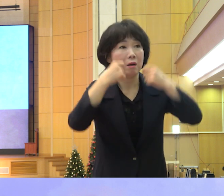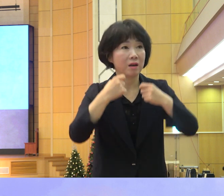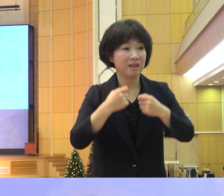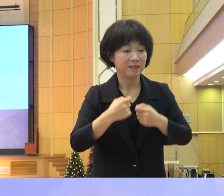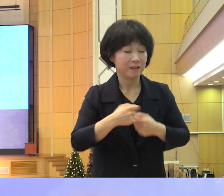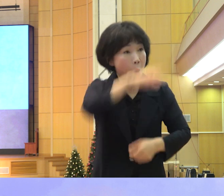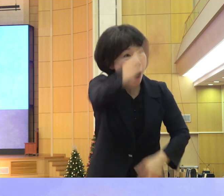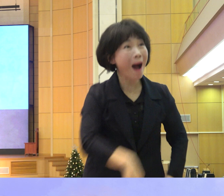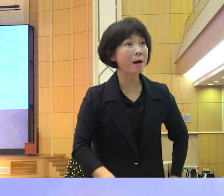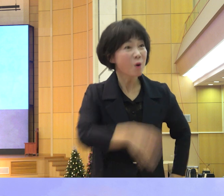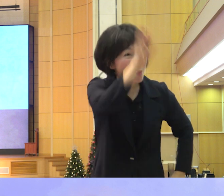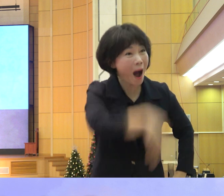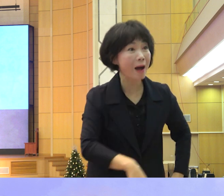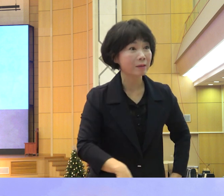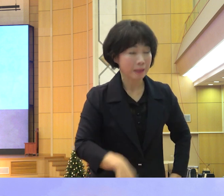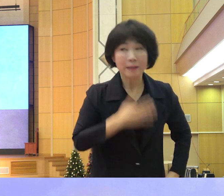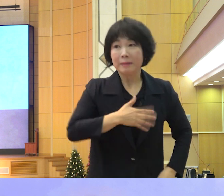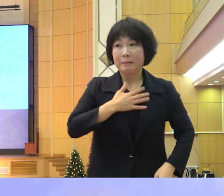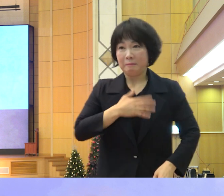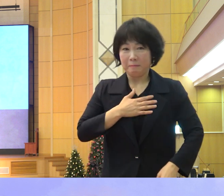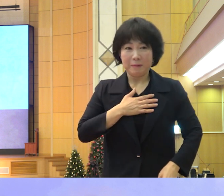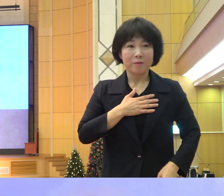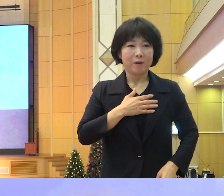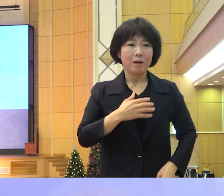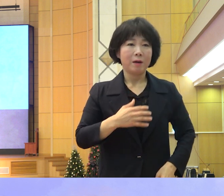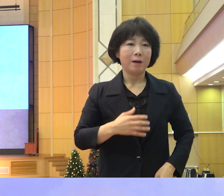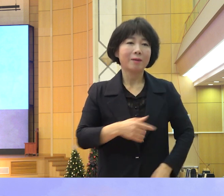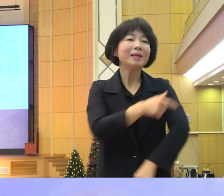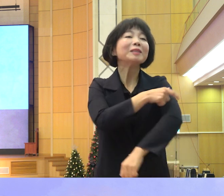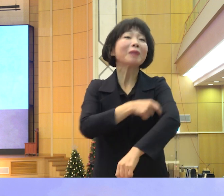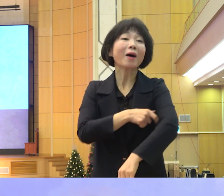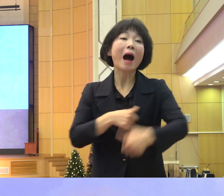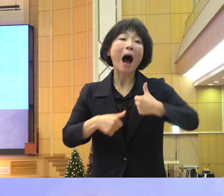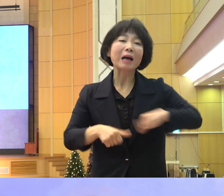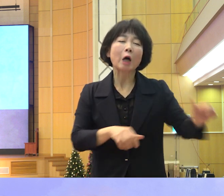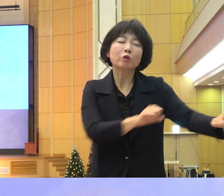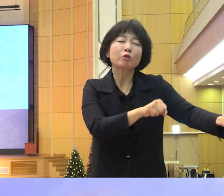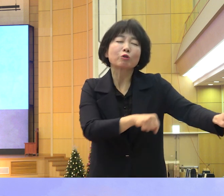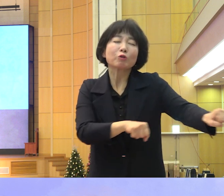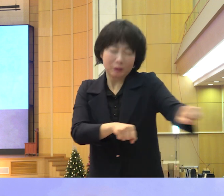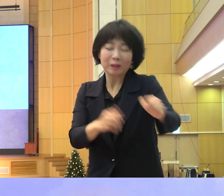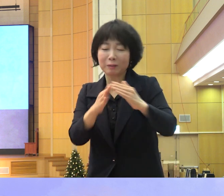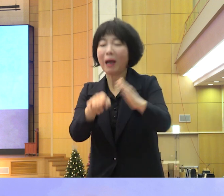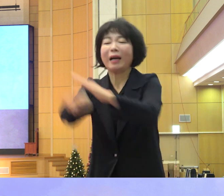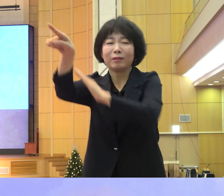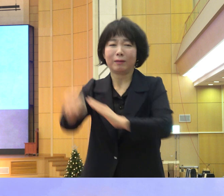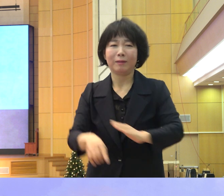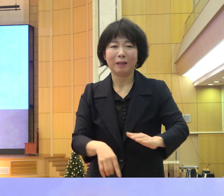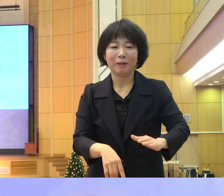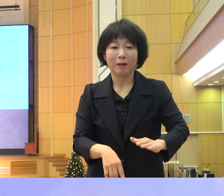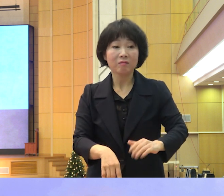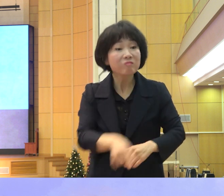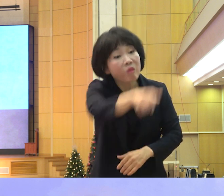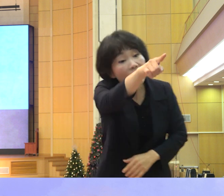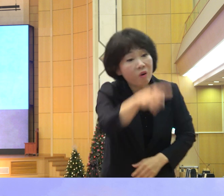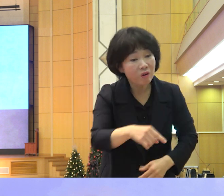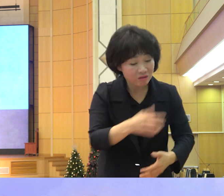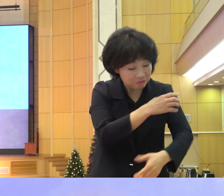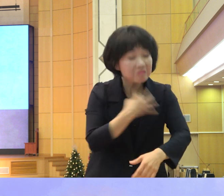그래서 집에 이제 집사님이 우리 집까지 데려왔어. 그리고 이제 집에 가신 다음에 왜 거기서